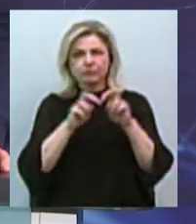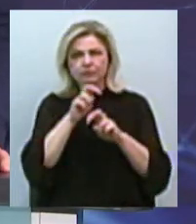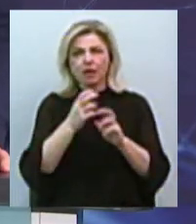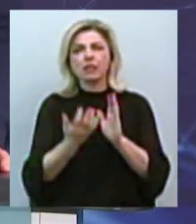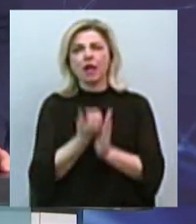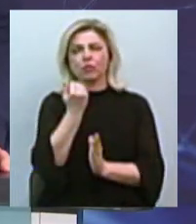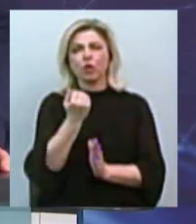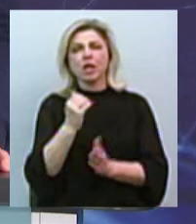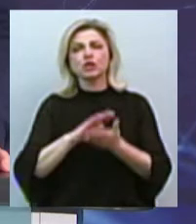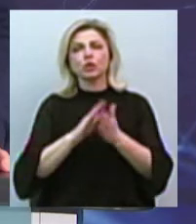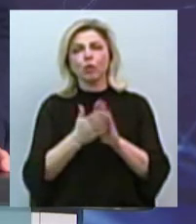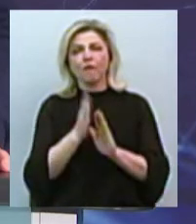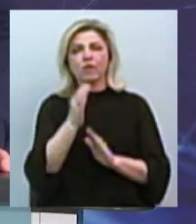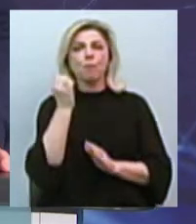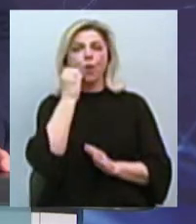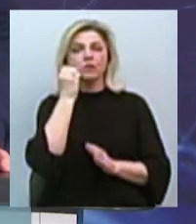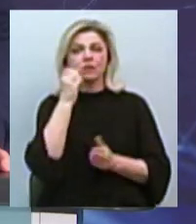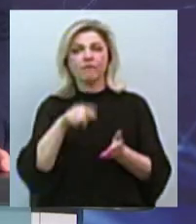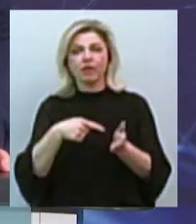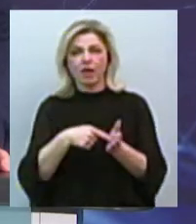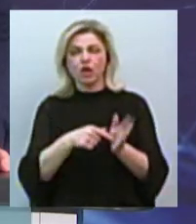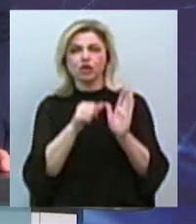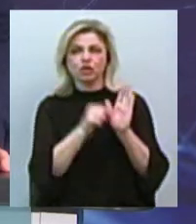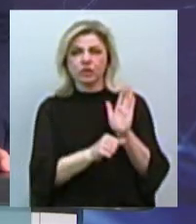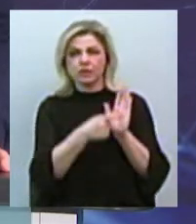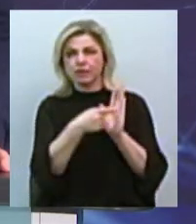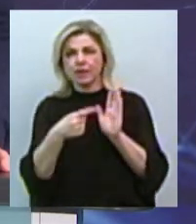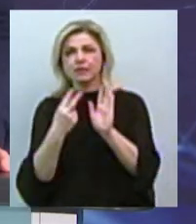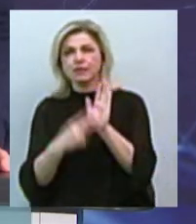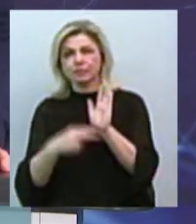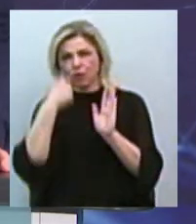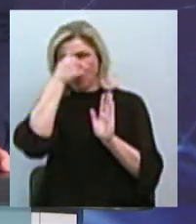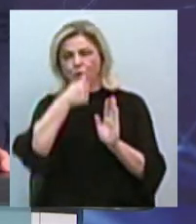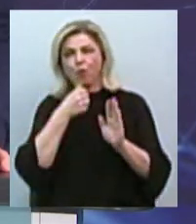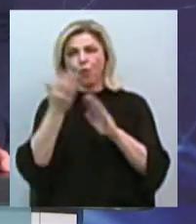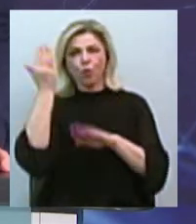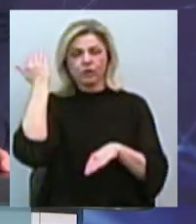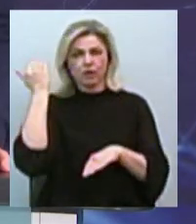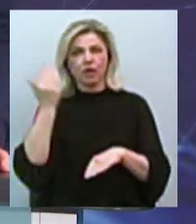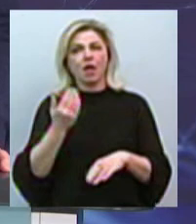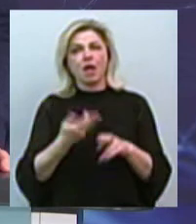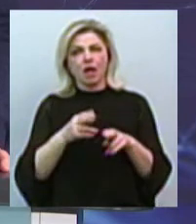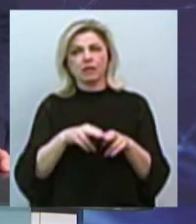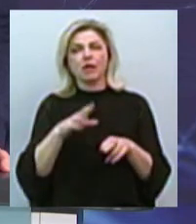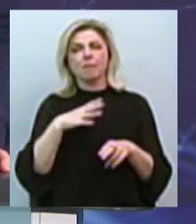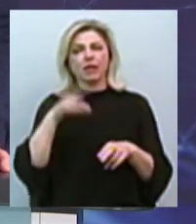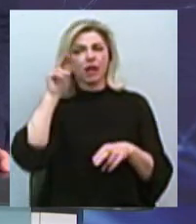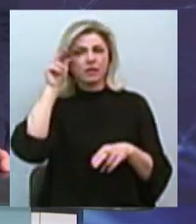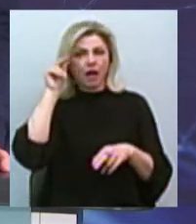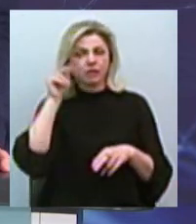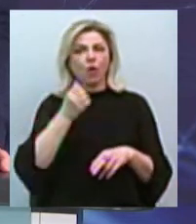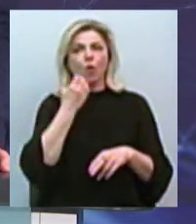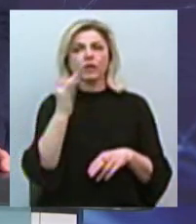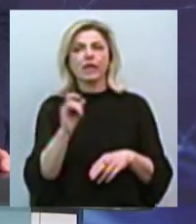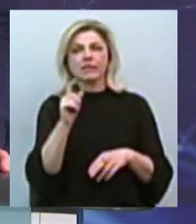Москве в 60-е, 70-е годы, сейчас вот вылетела дата, это когда из